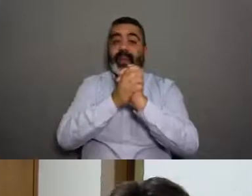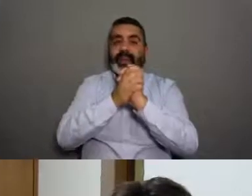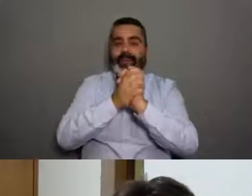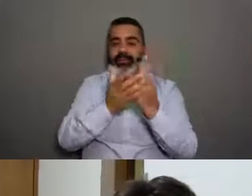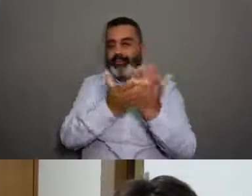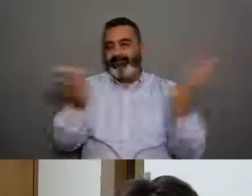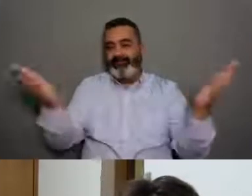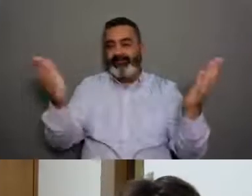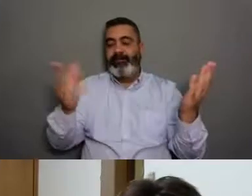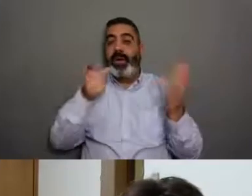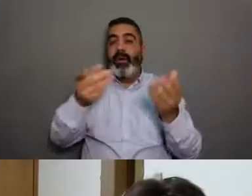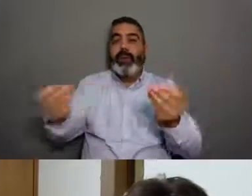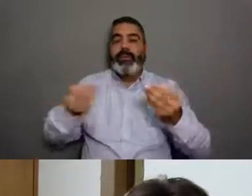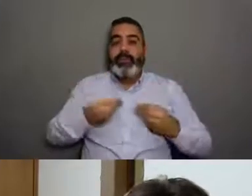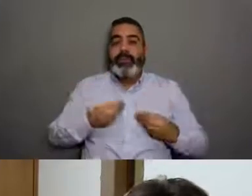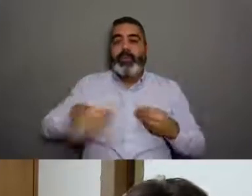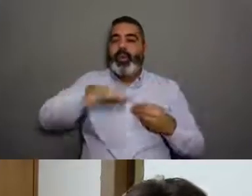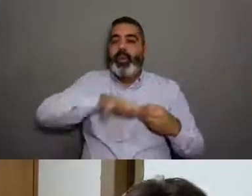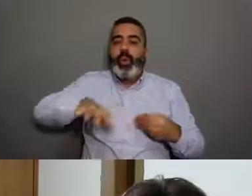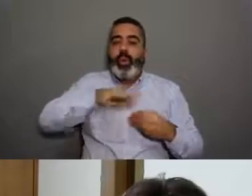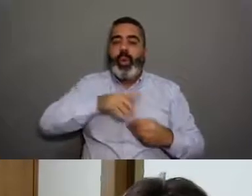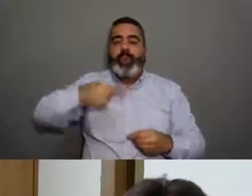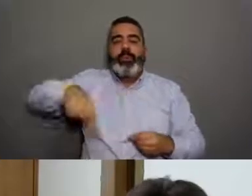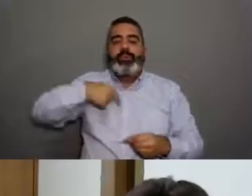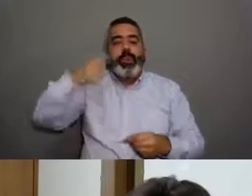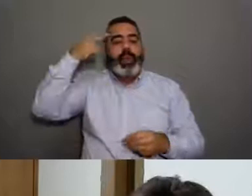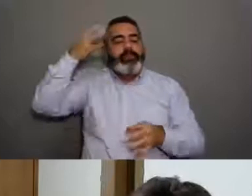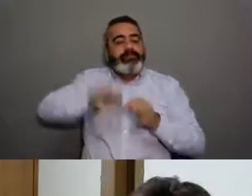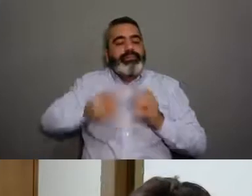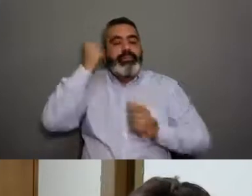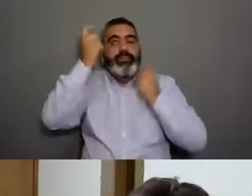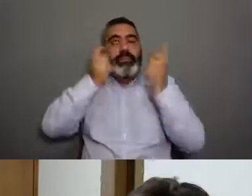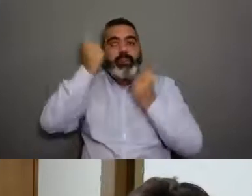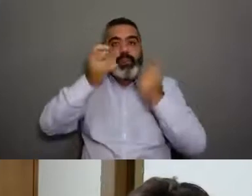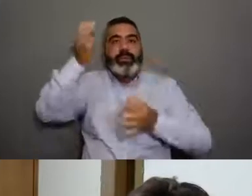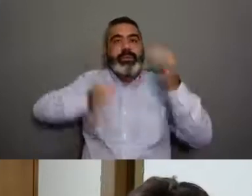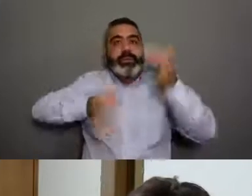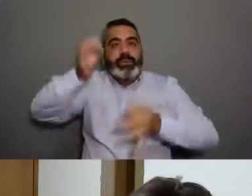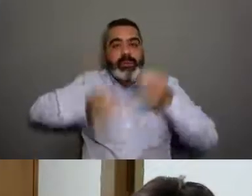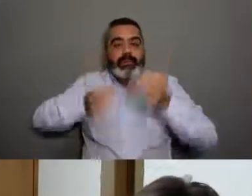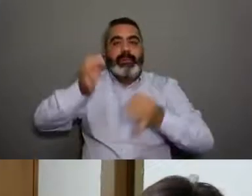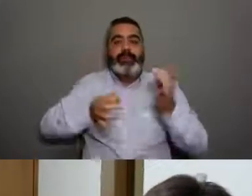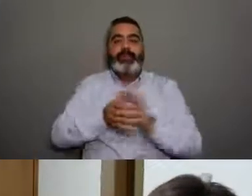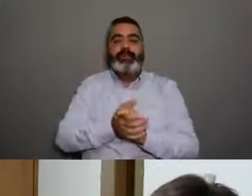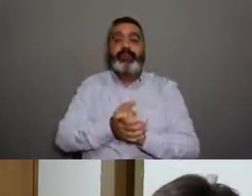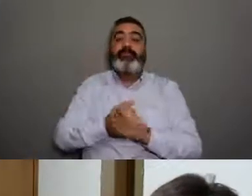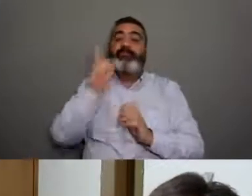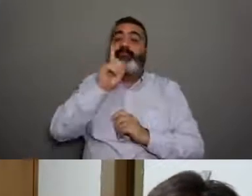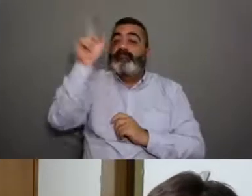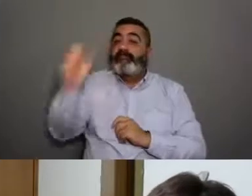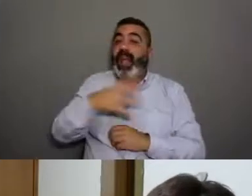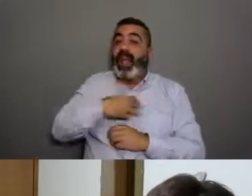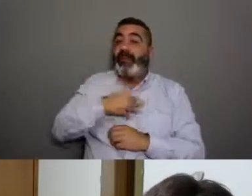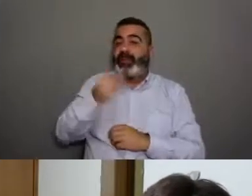δράση που μας παρέχει χώρο και χρόνο να σκεφτούμε και να συζητήσουμε. Αγαπητή Λευκή, θέλω να σε